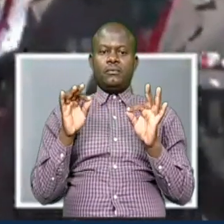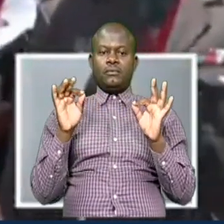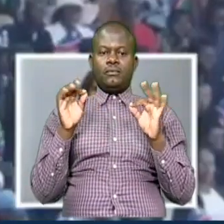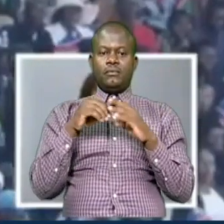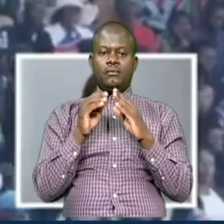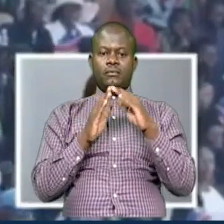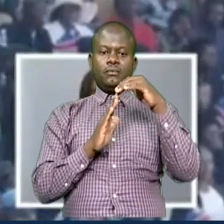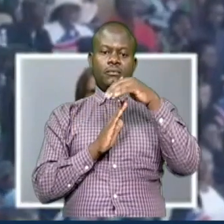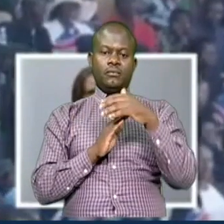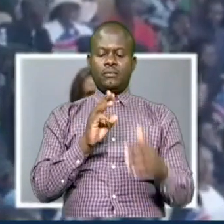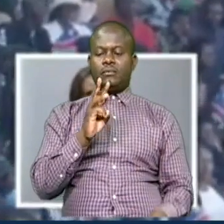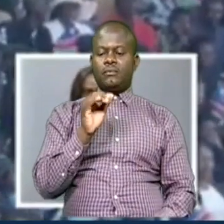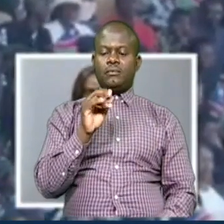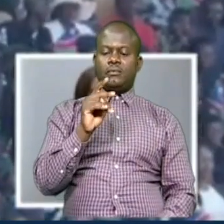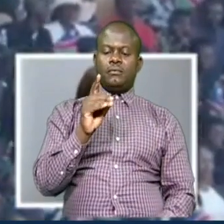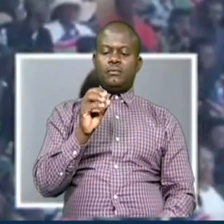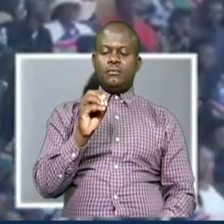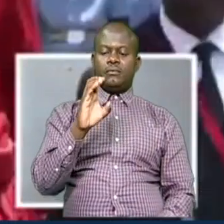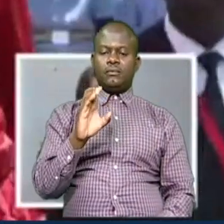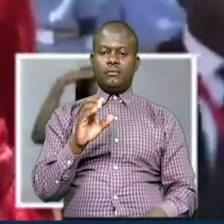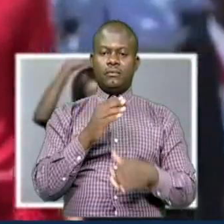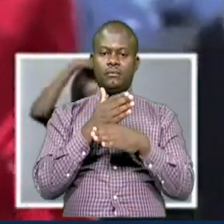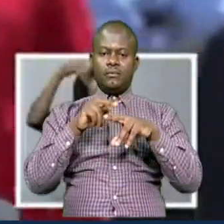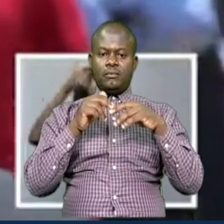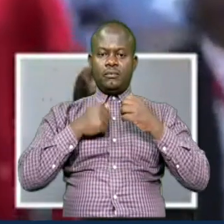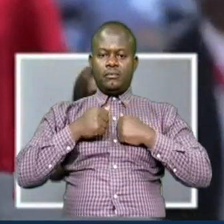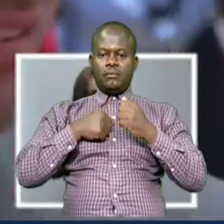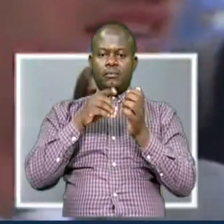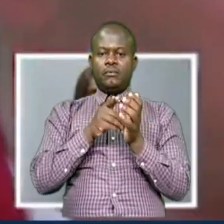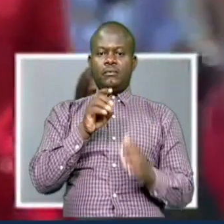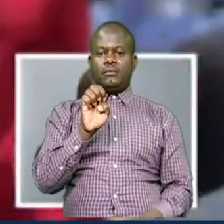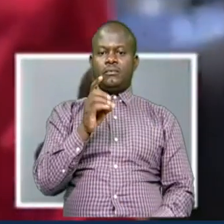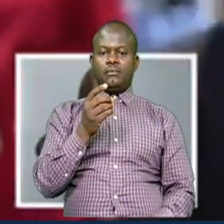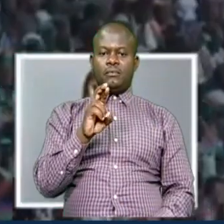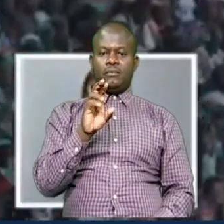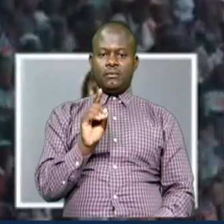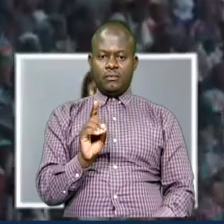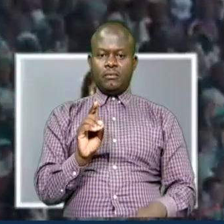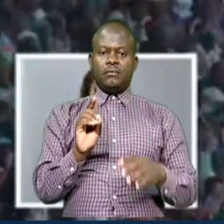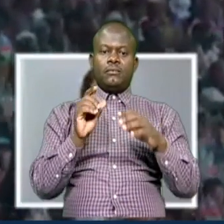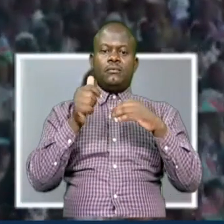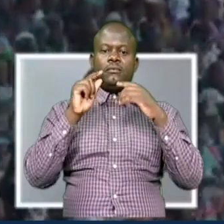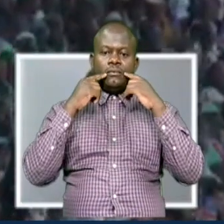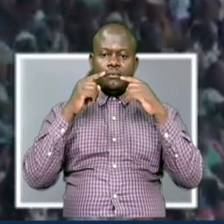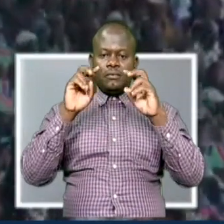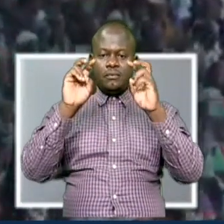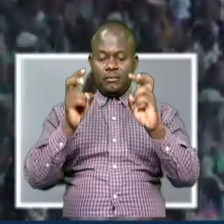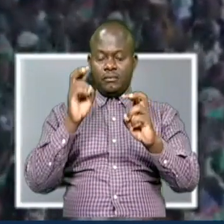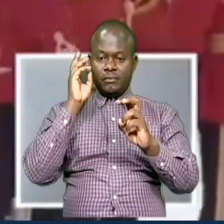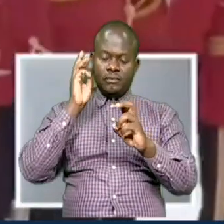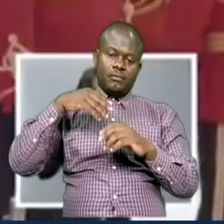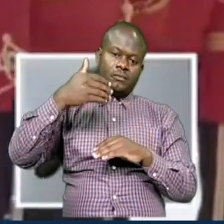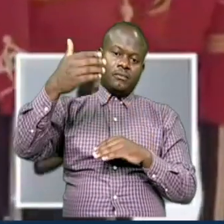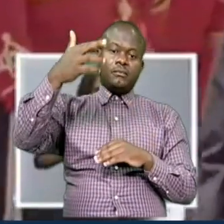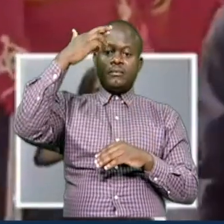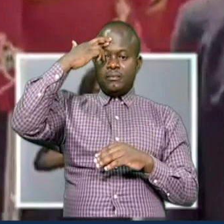murwa mukuru w'Indoki. Mu ijambo rye Minisitiri w'Intebe w'u Rwanda Dr. Edouard Ngirente yavuze ko bazahora